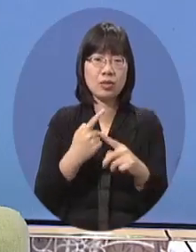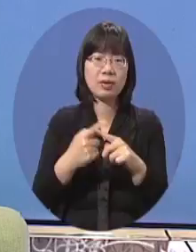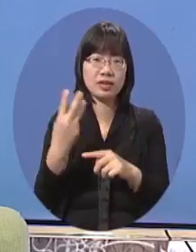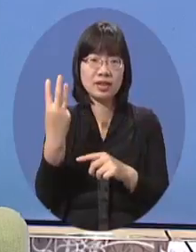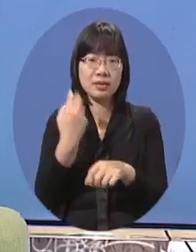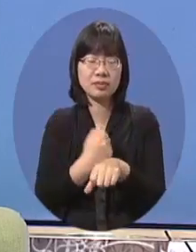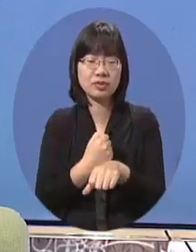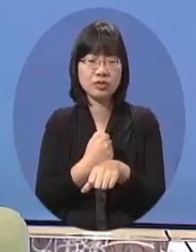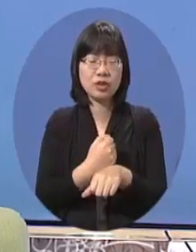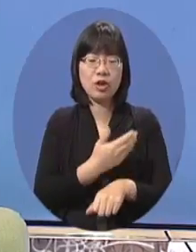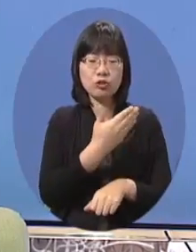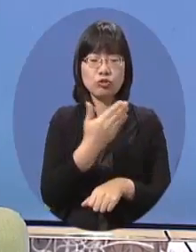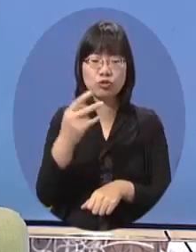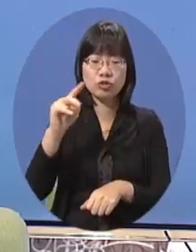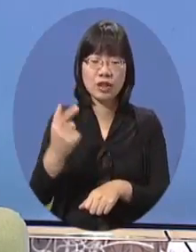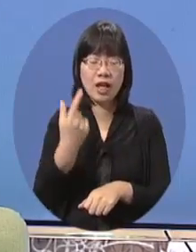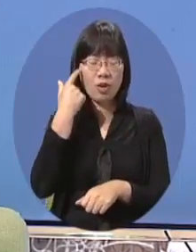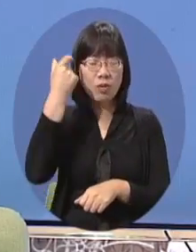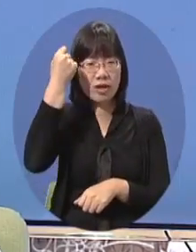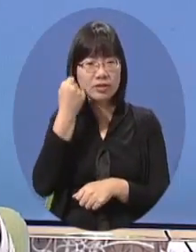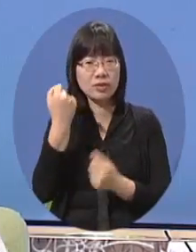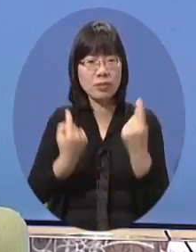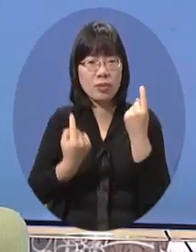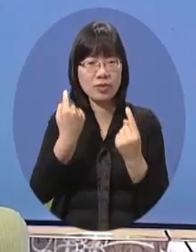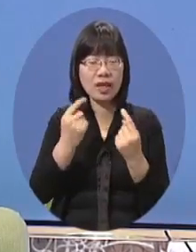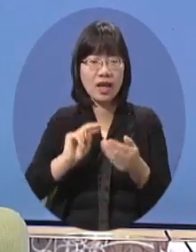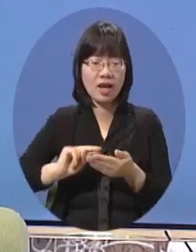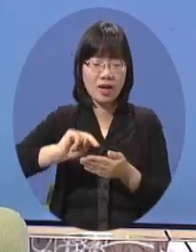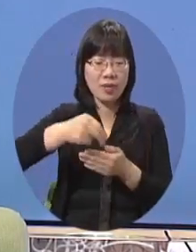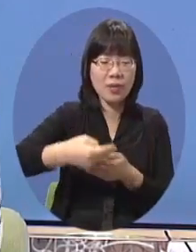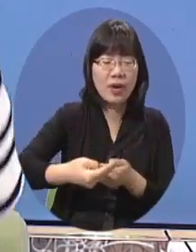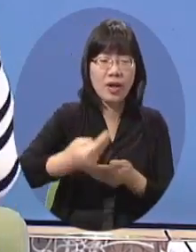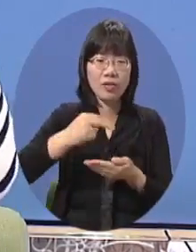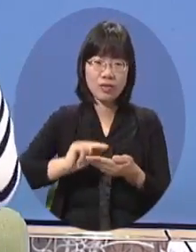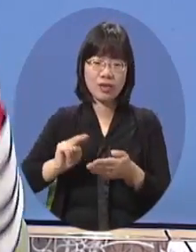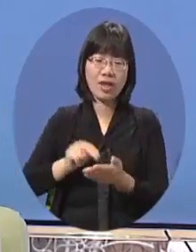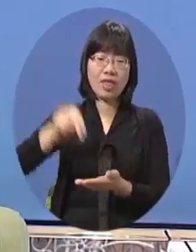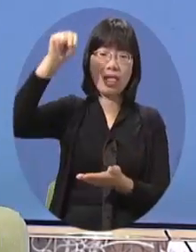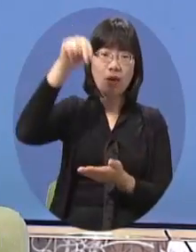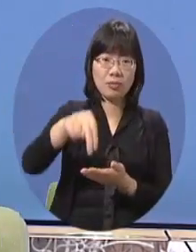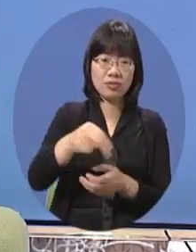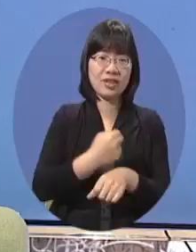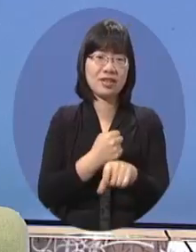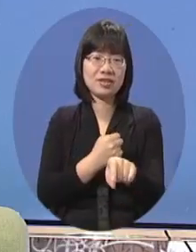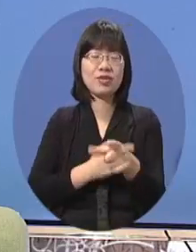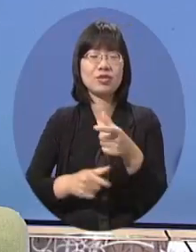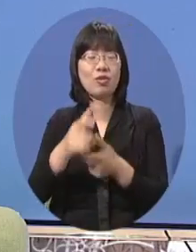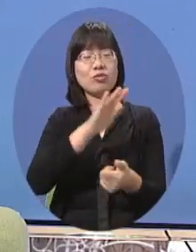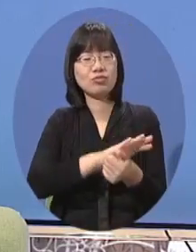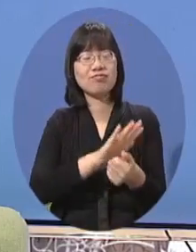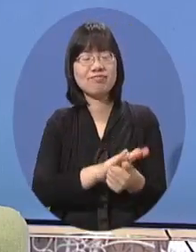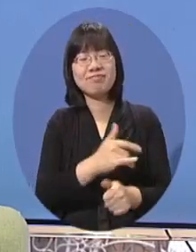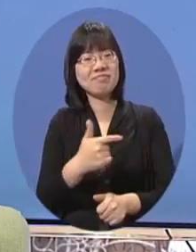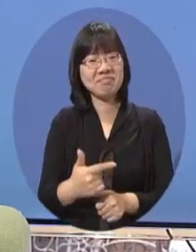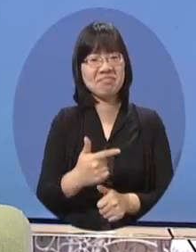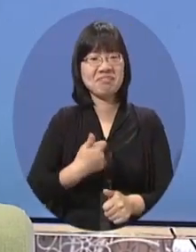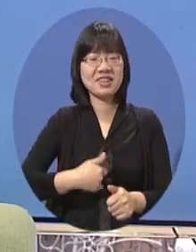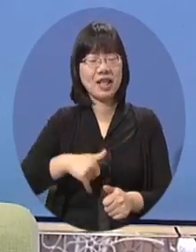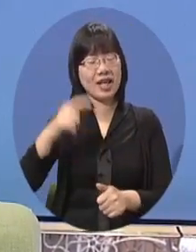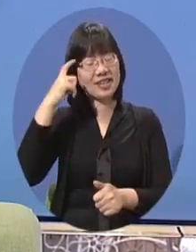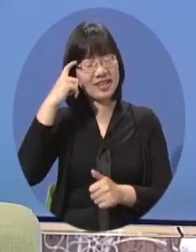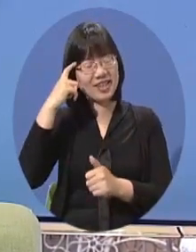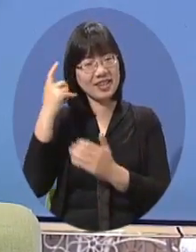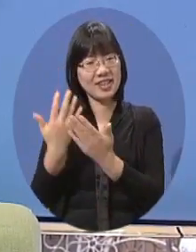9인 것을 그 9구단을 외우는 것보다는 앞구르기, 뒤구르기, 점프 이런 것들이 더 도움이 될 수 있다. 맞아요. 예. 아이의 뇌는